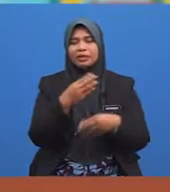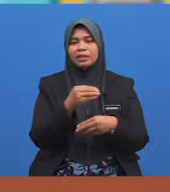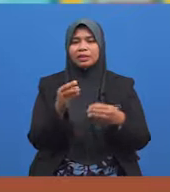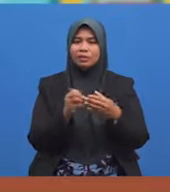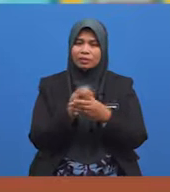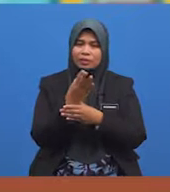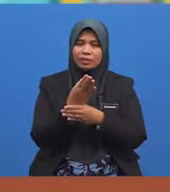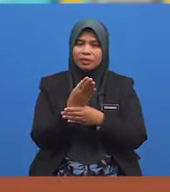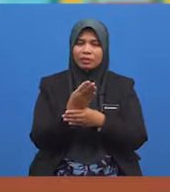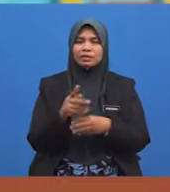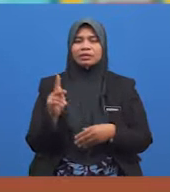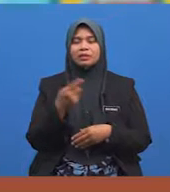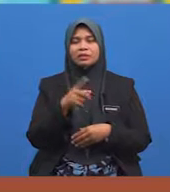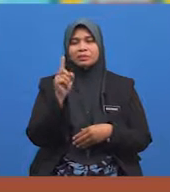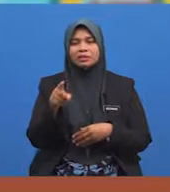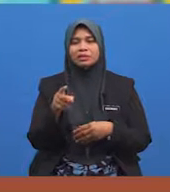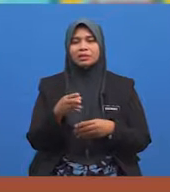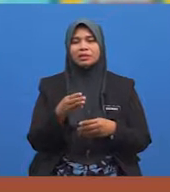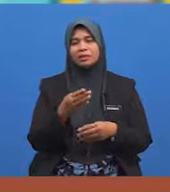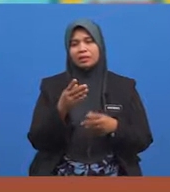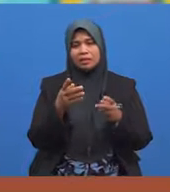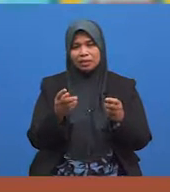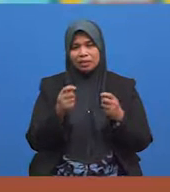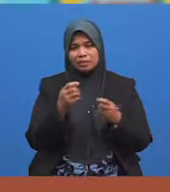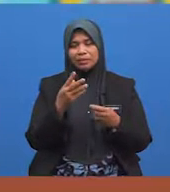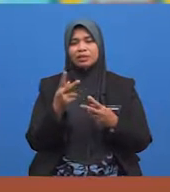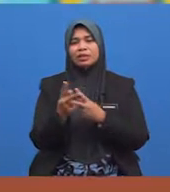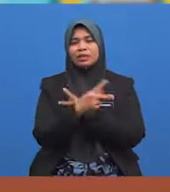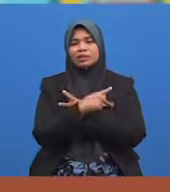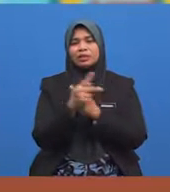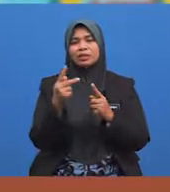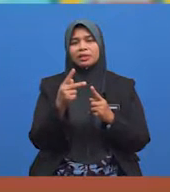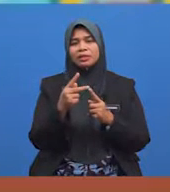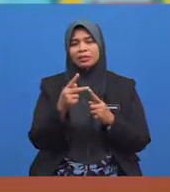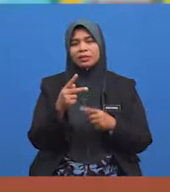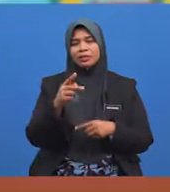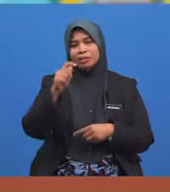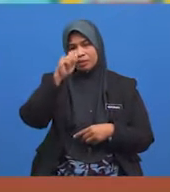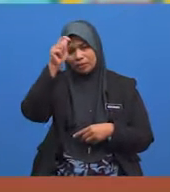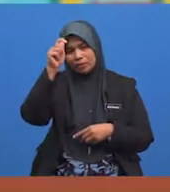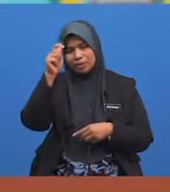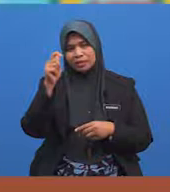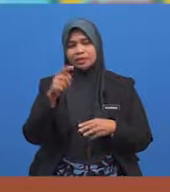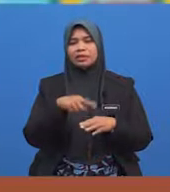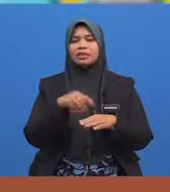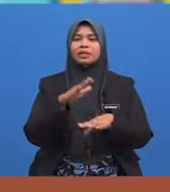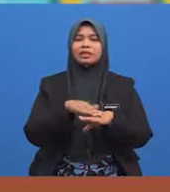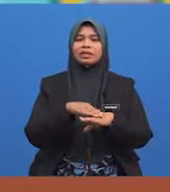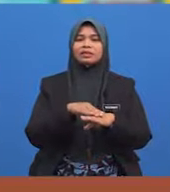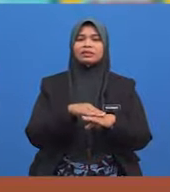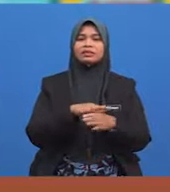Kita harus berterima kasih atas pemberian dari Tuhan atas segala